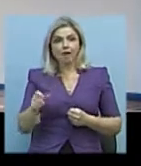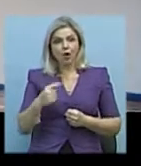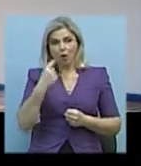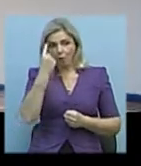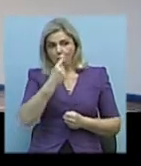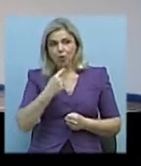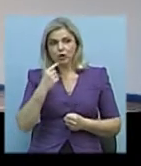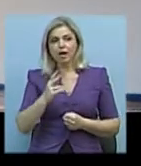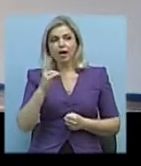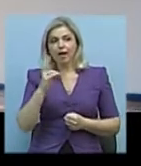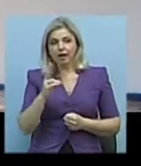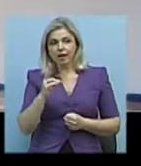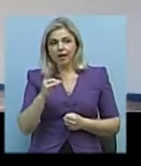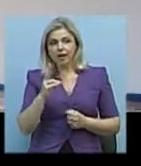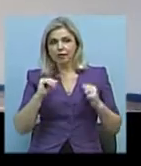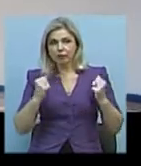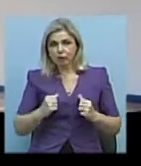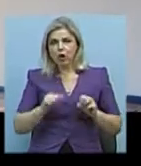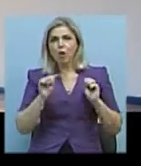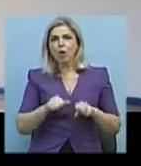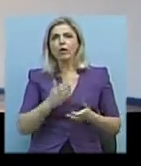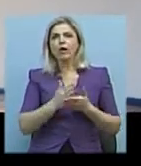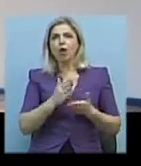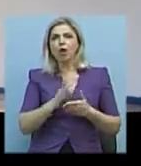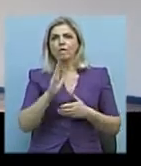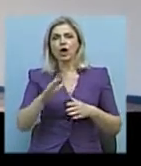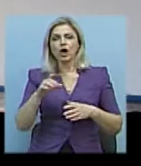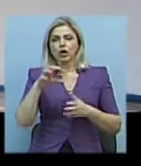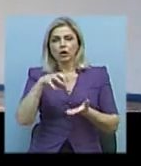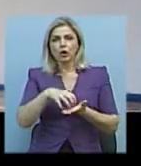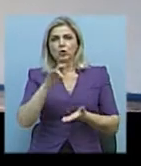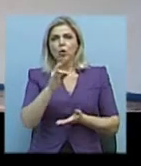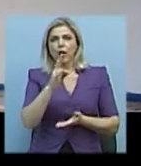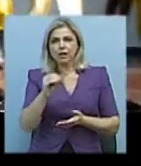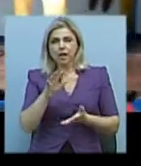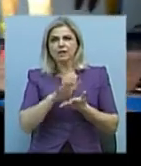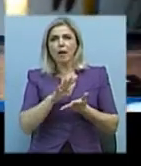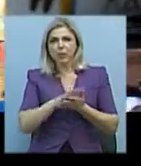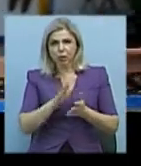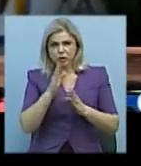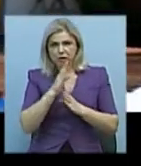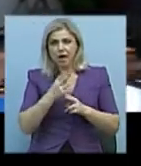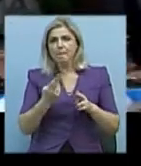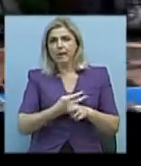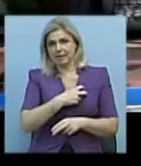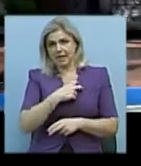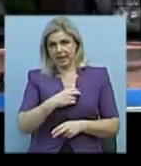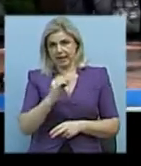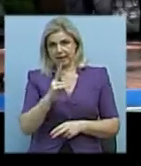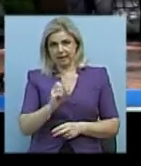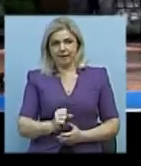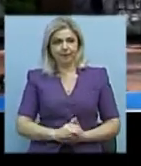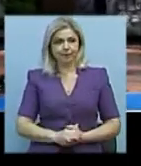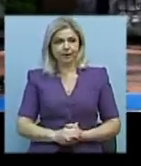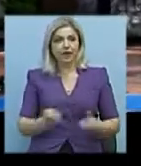може знаходитися в зоні забруднення спокійно, без всякого риску. Спеціальний костюм складається